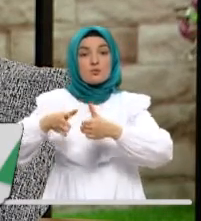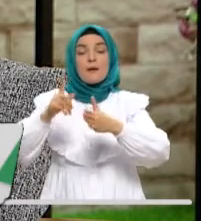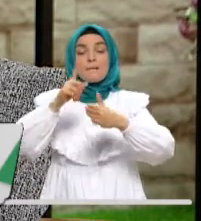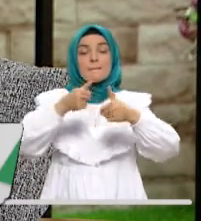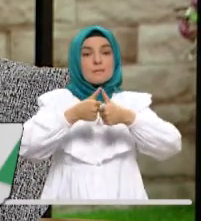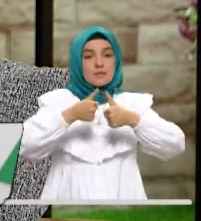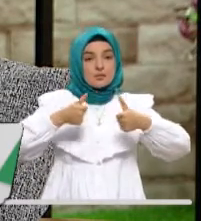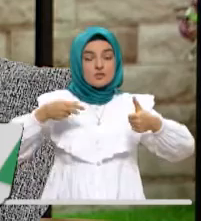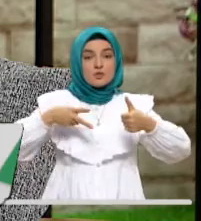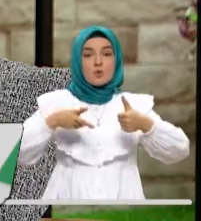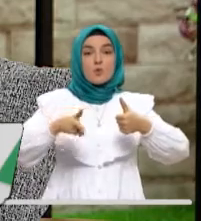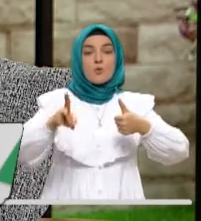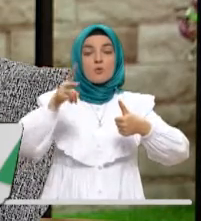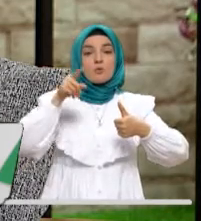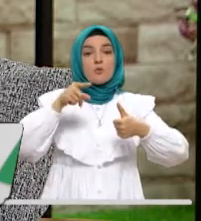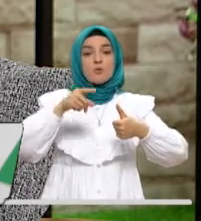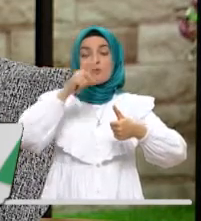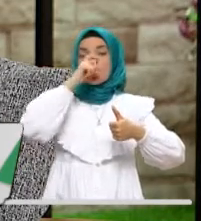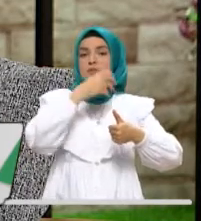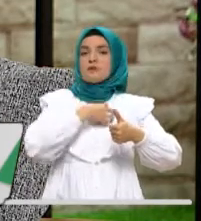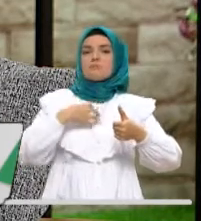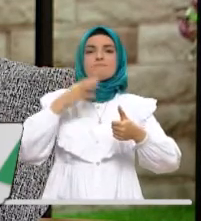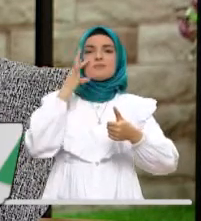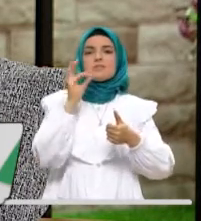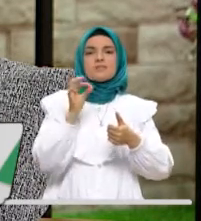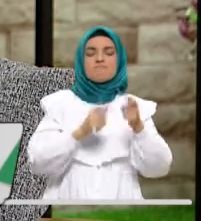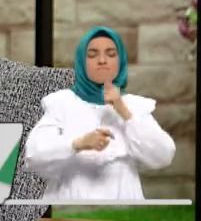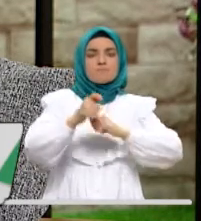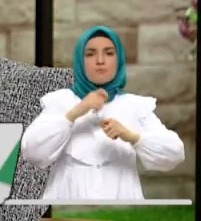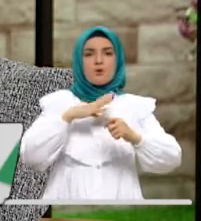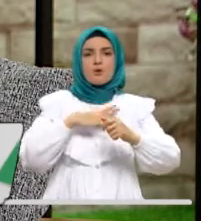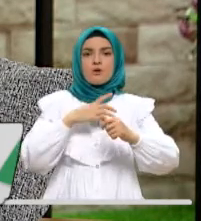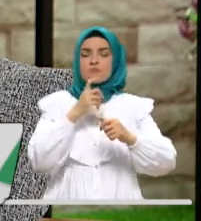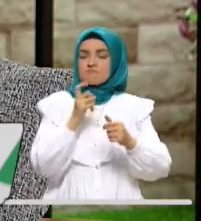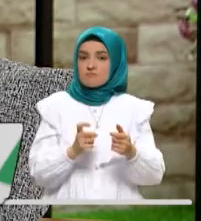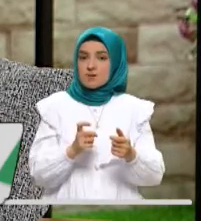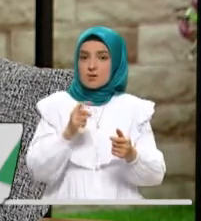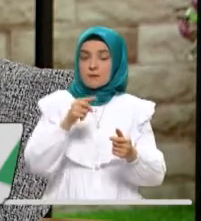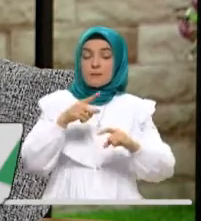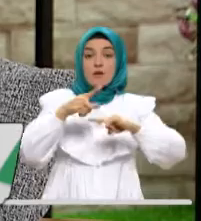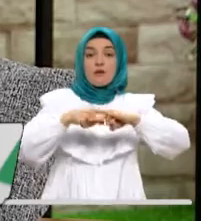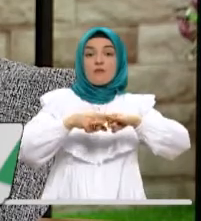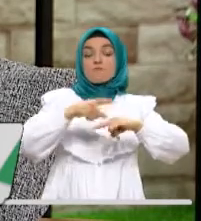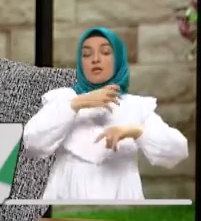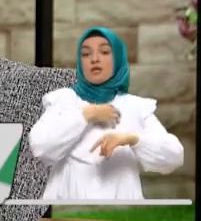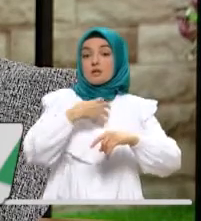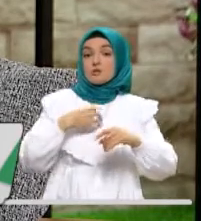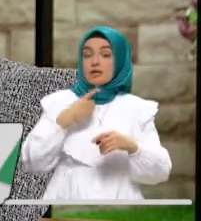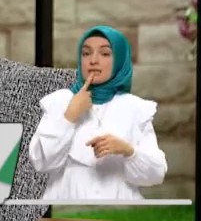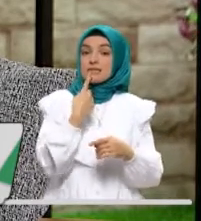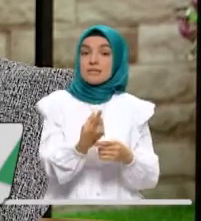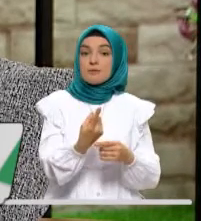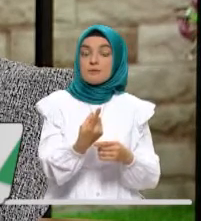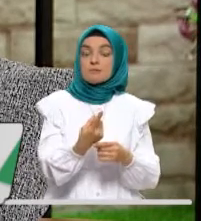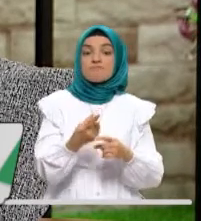aslında Vahide Sultanlık tabirini ilk kim kullandı? Biz bunu efendim işte Hafsa Sultan da diyebiliriz. Ancak 2.